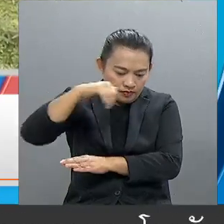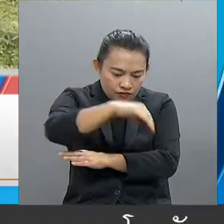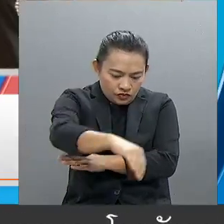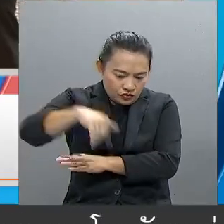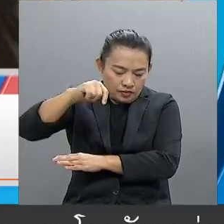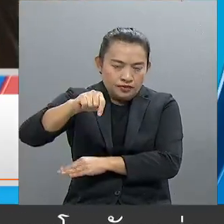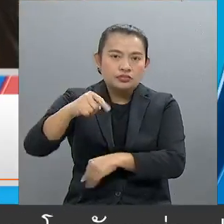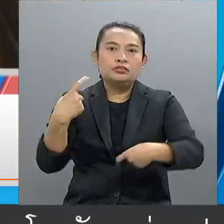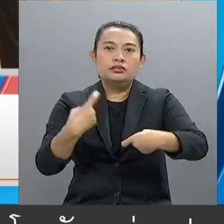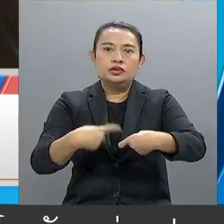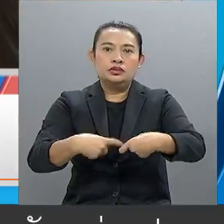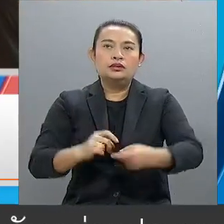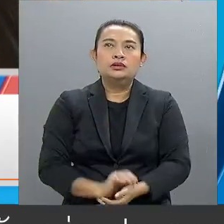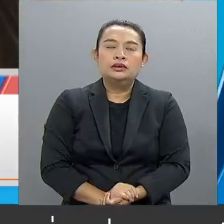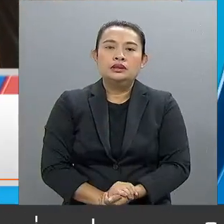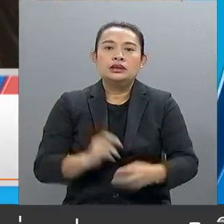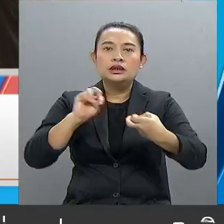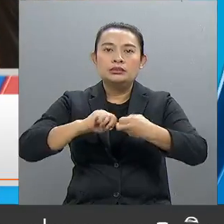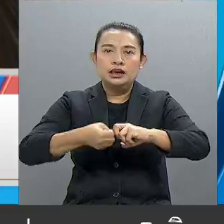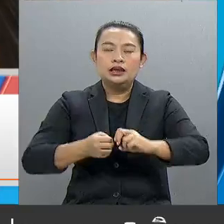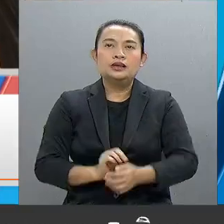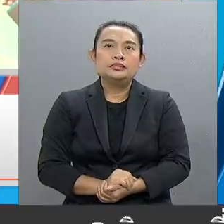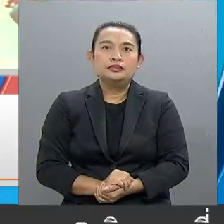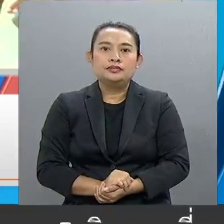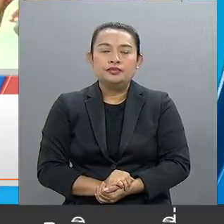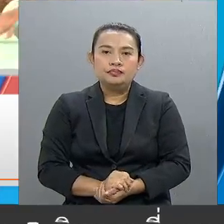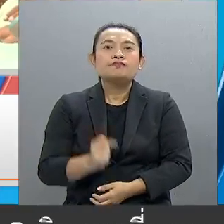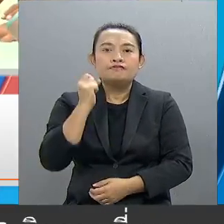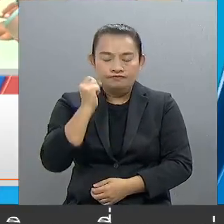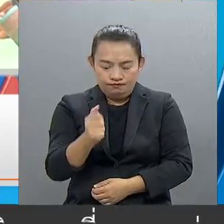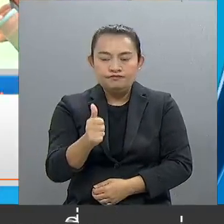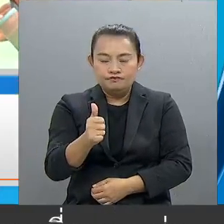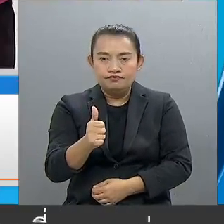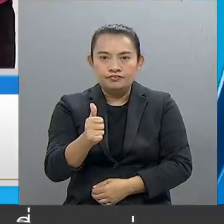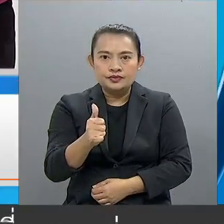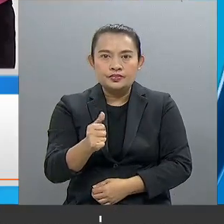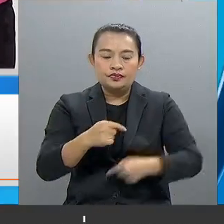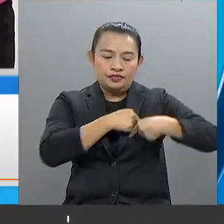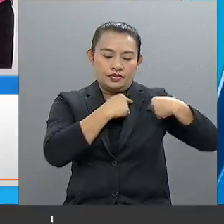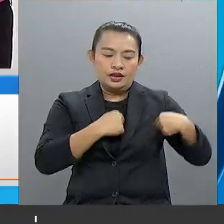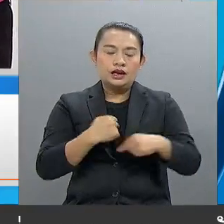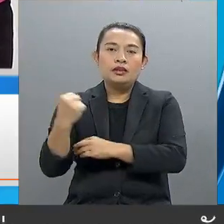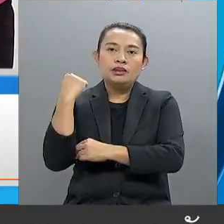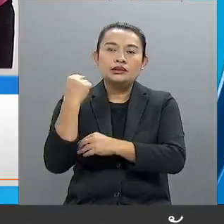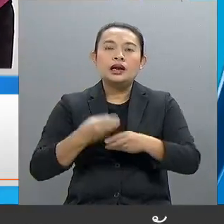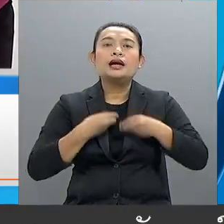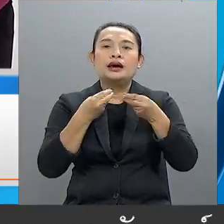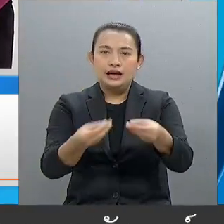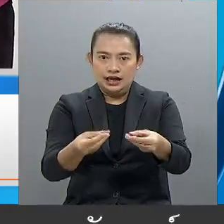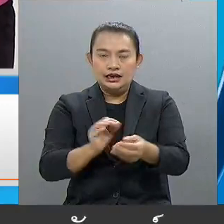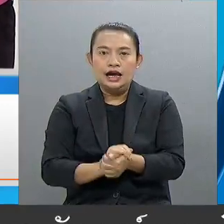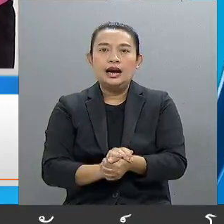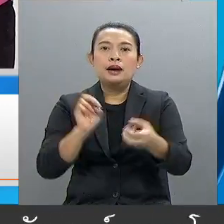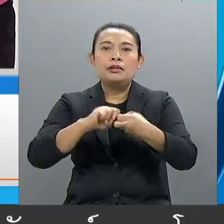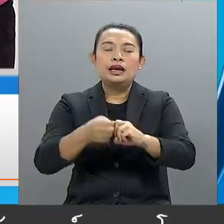ค่ะพอจะเห็นภาพแล้ว ใช่ครับ ได้ค่ะนั่นเป็นกำลังใจให้ท่านผอ.นะคะอาจจะต้องแก้ปัญหากันไปนะคะวันนี้ขอบพระคุณ